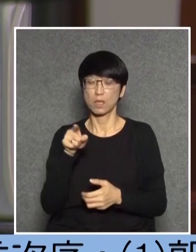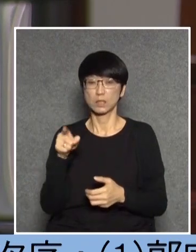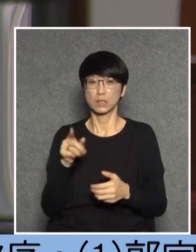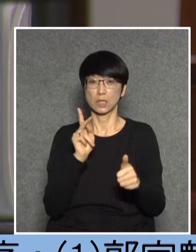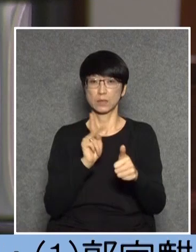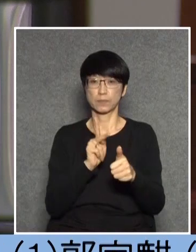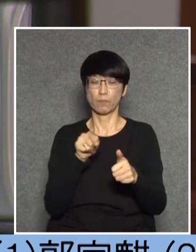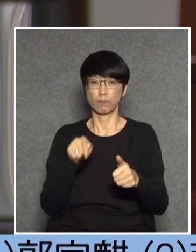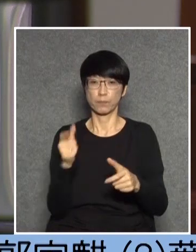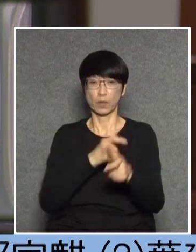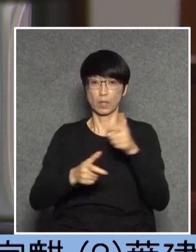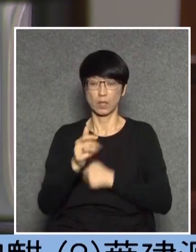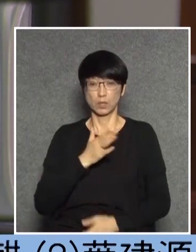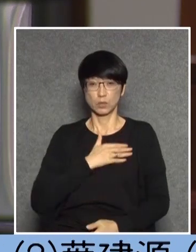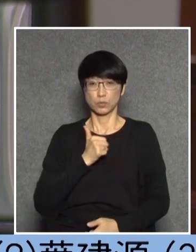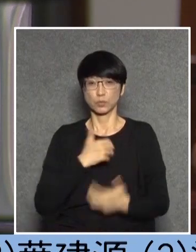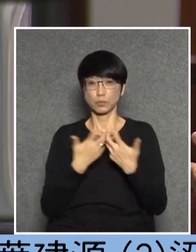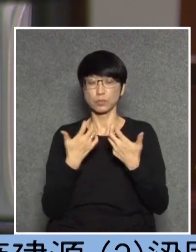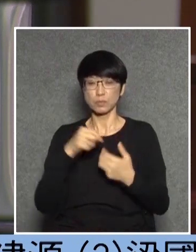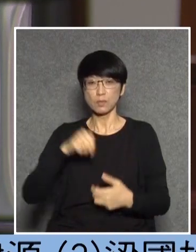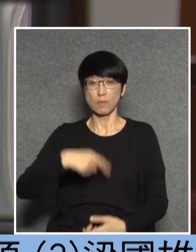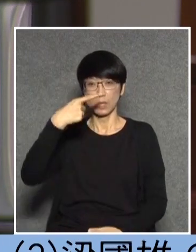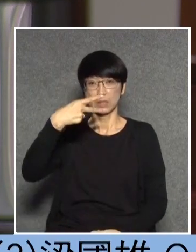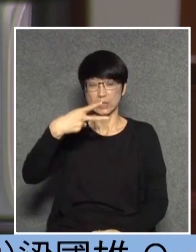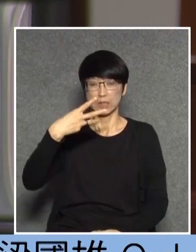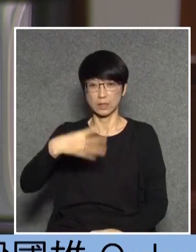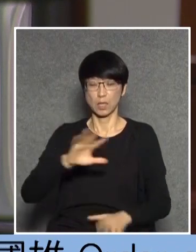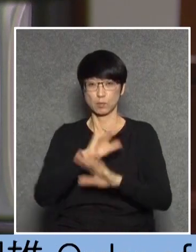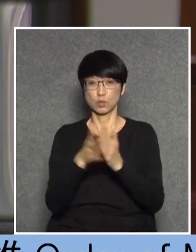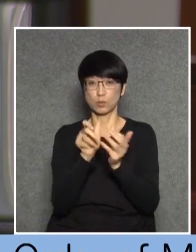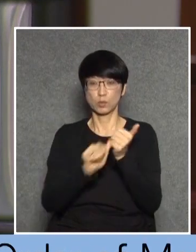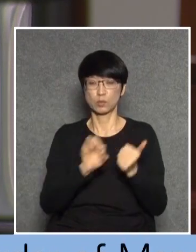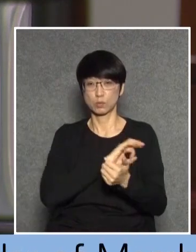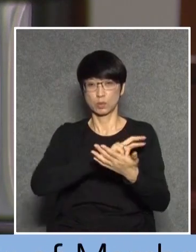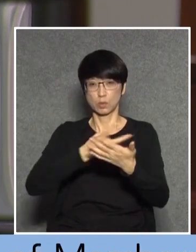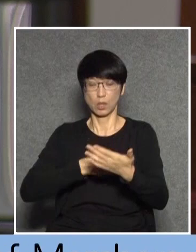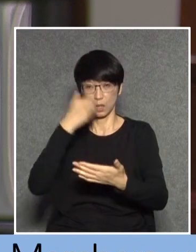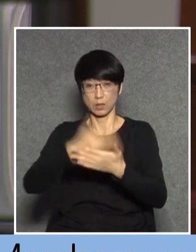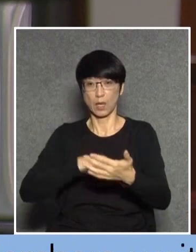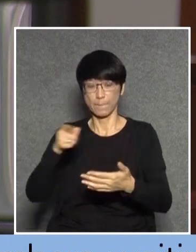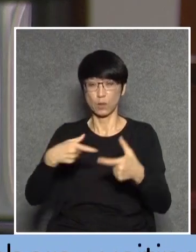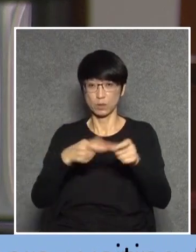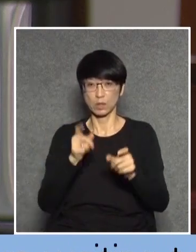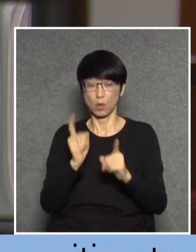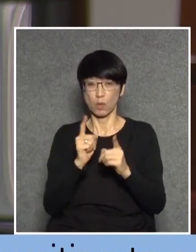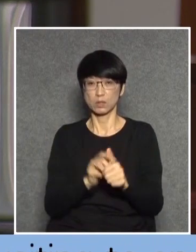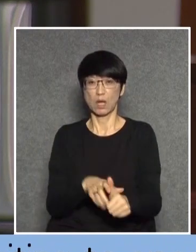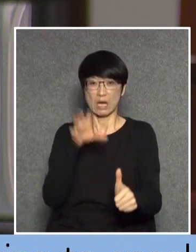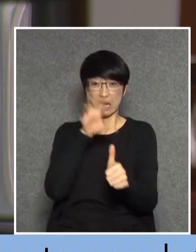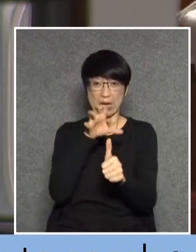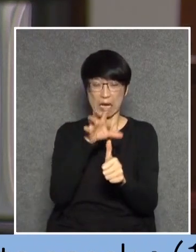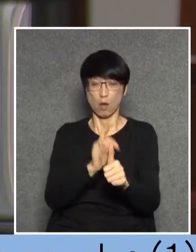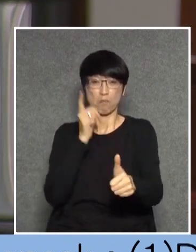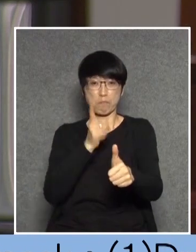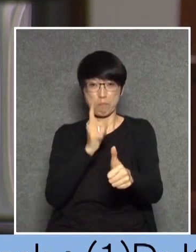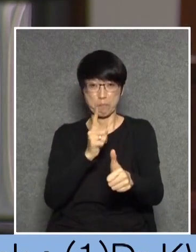咁嘅所謂財政預算案喺呢個三讀之前嘅全體委員會提修正案去減佢人工，或者去租質佢，或者去鞭撻佢，